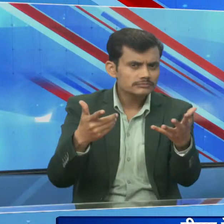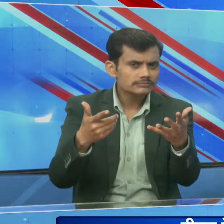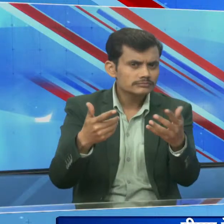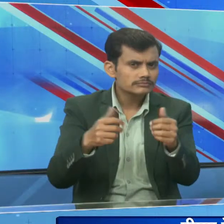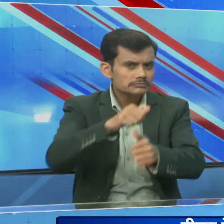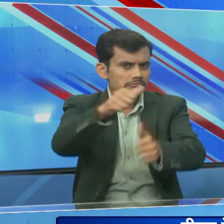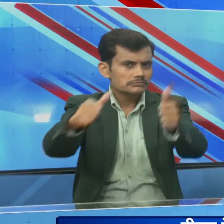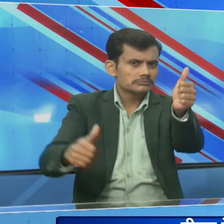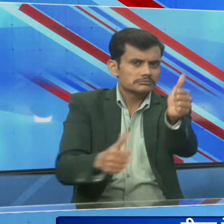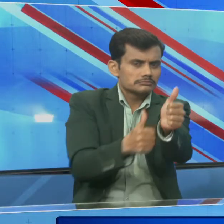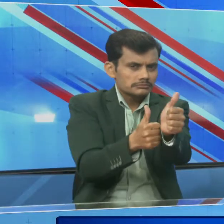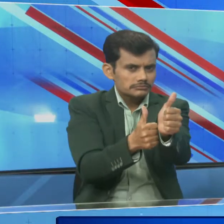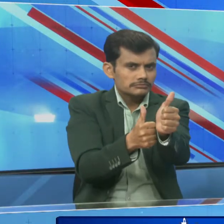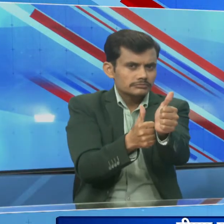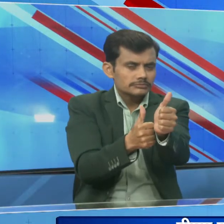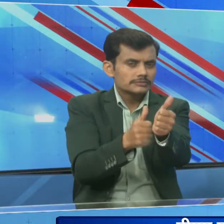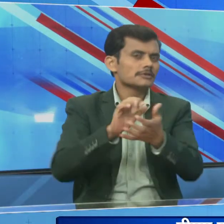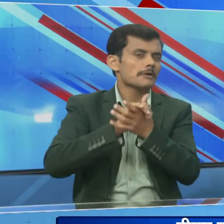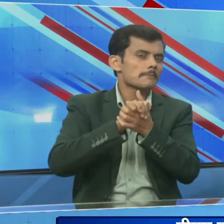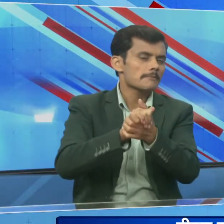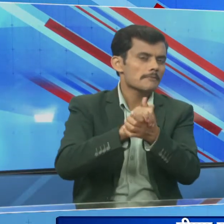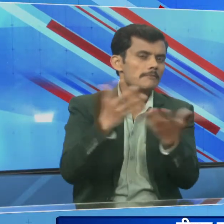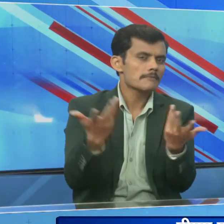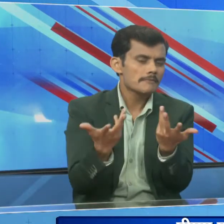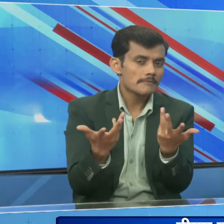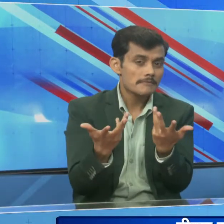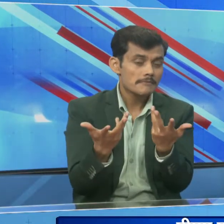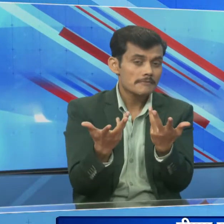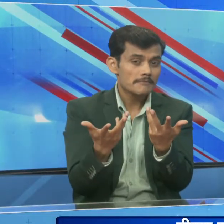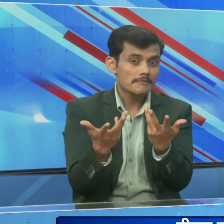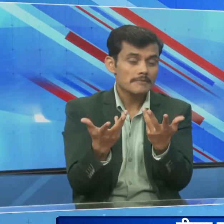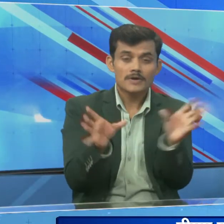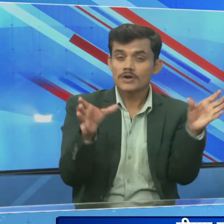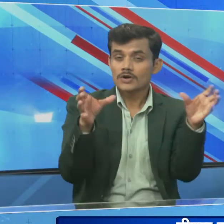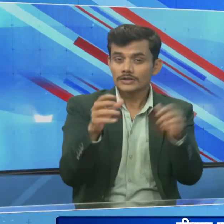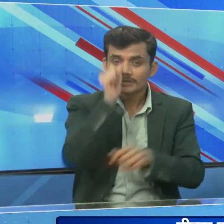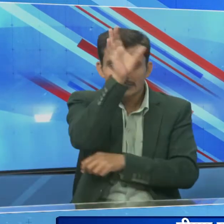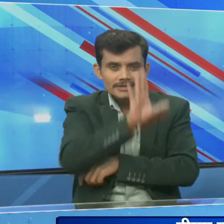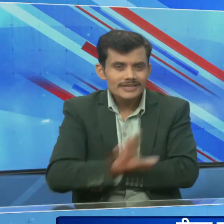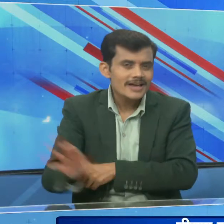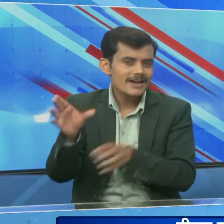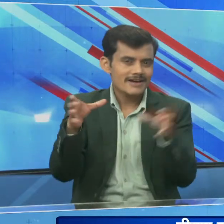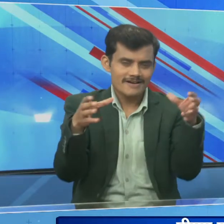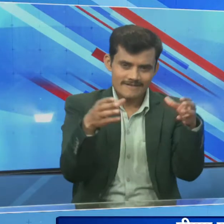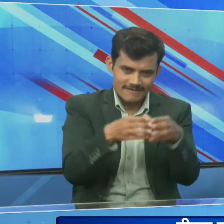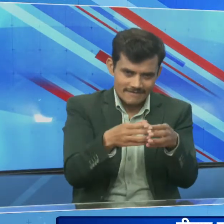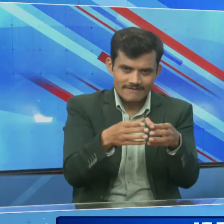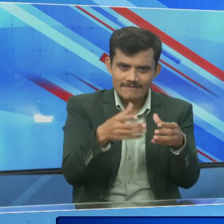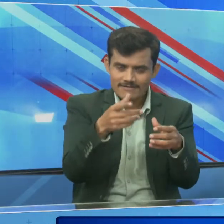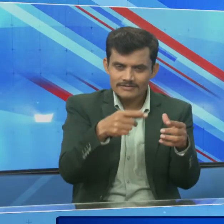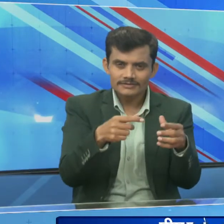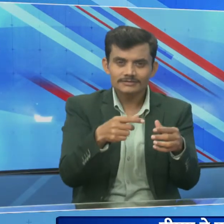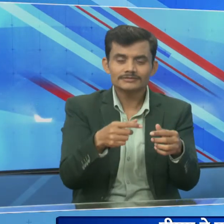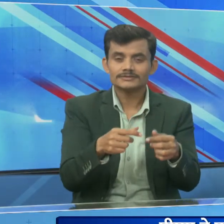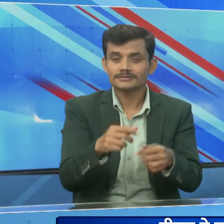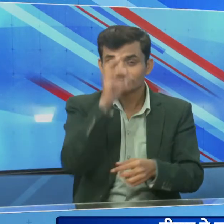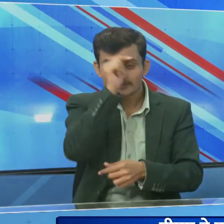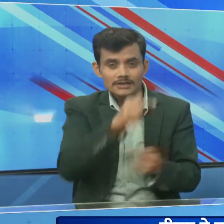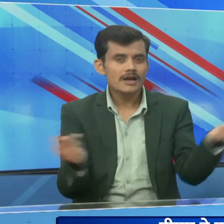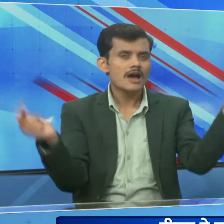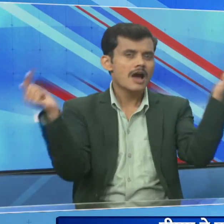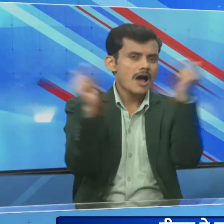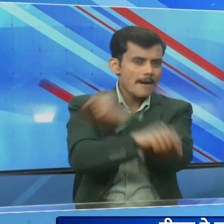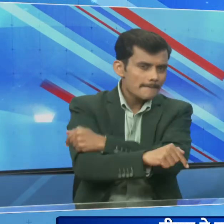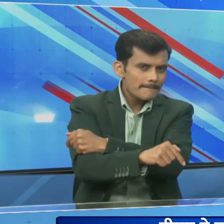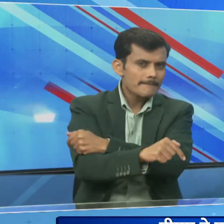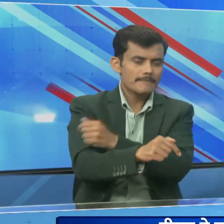बैकडोर समझौता किया है जिसको देश में देश विरोधी प्रवृत्ति के